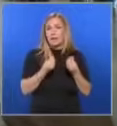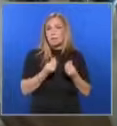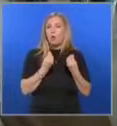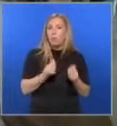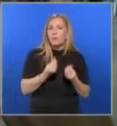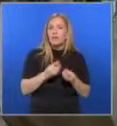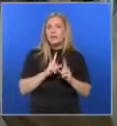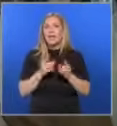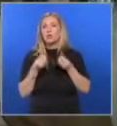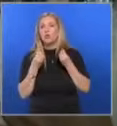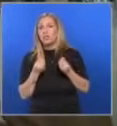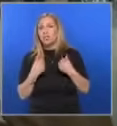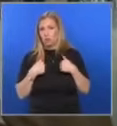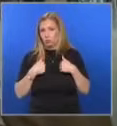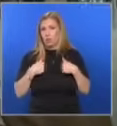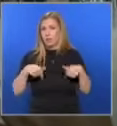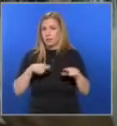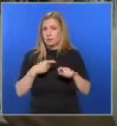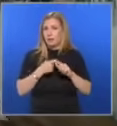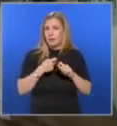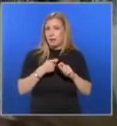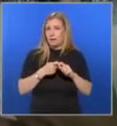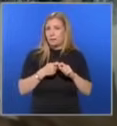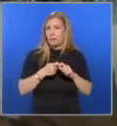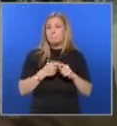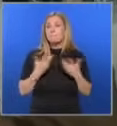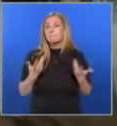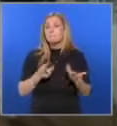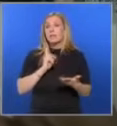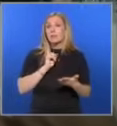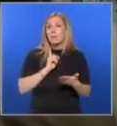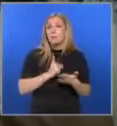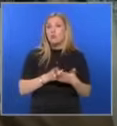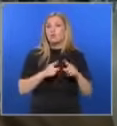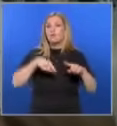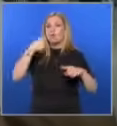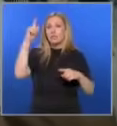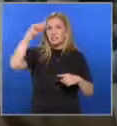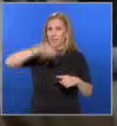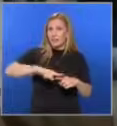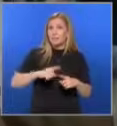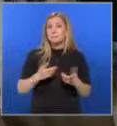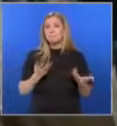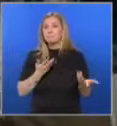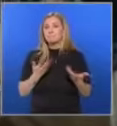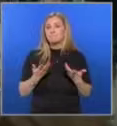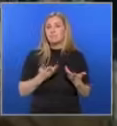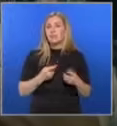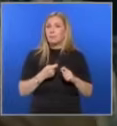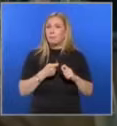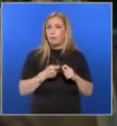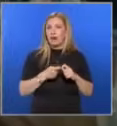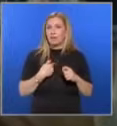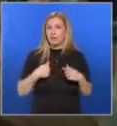така не толкова добри неща, които сме направили, за да можем в утрешния ден да бъдат